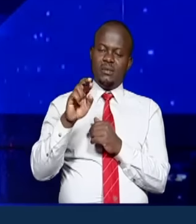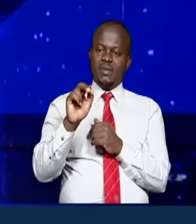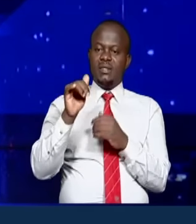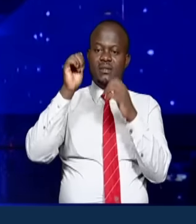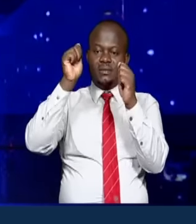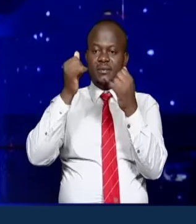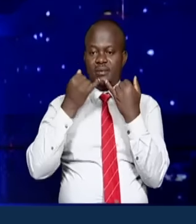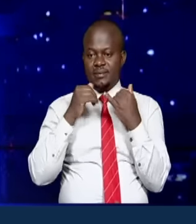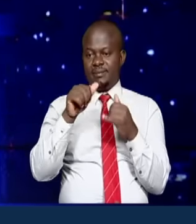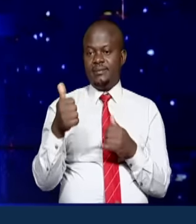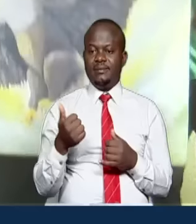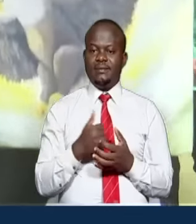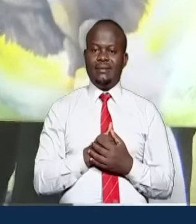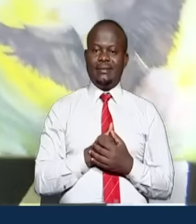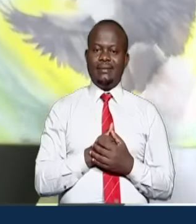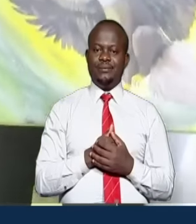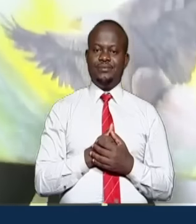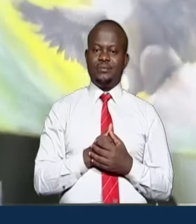batubwire ibindi.